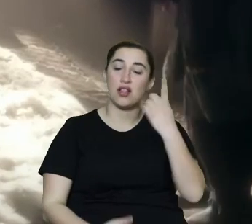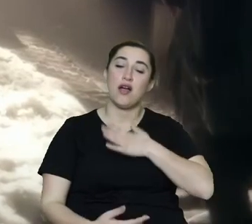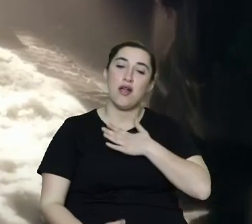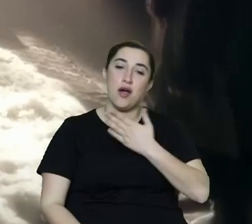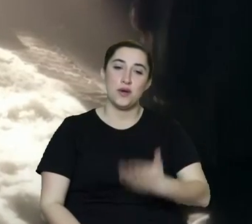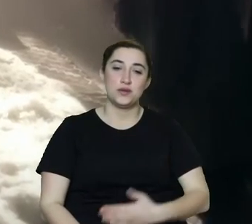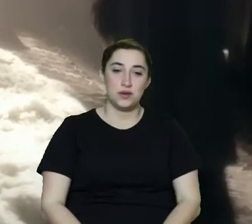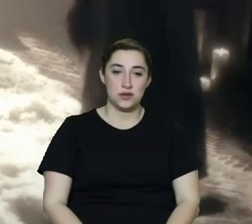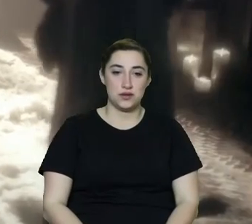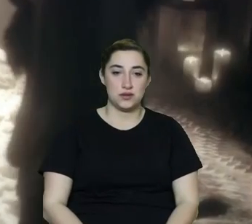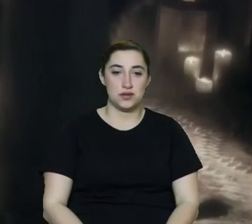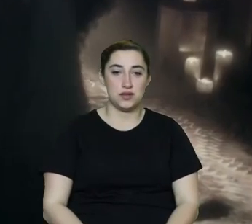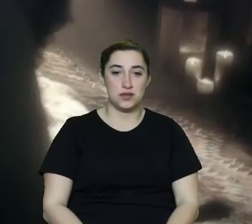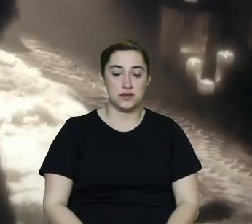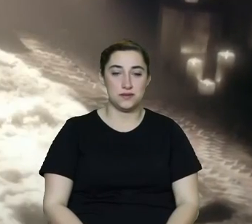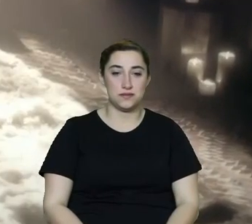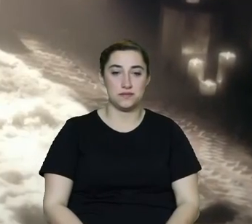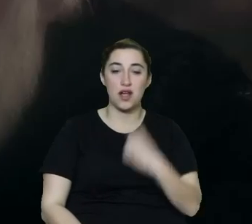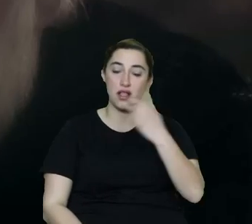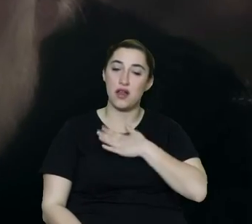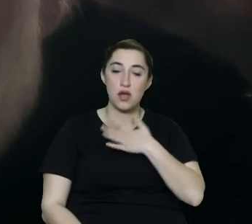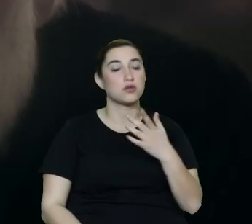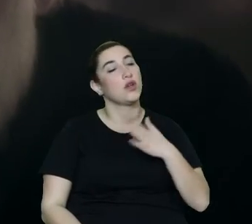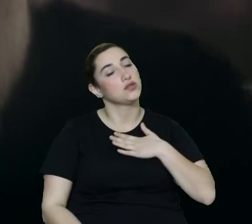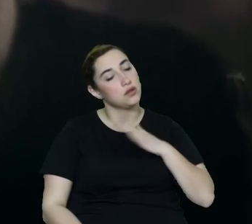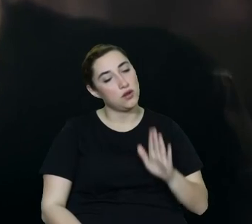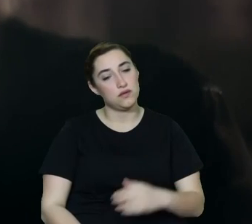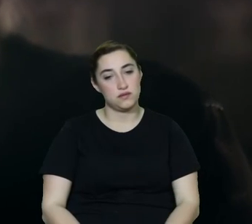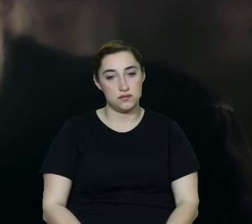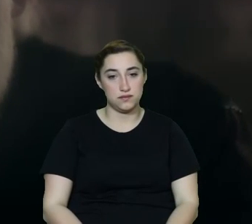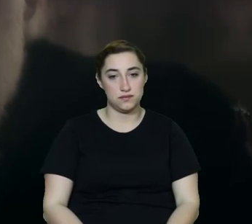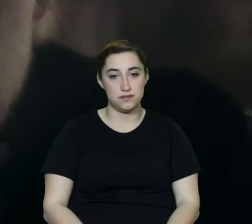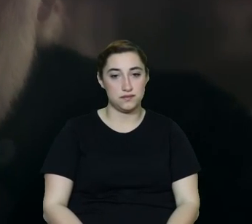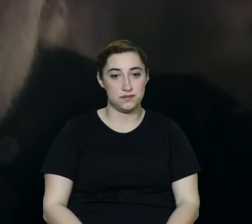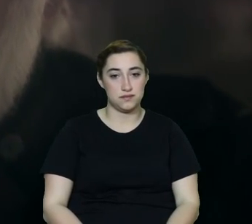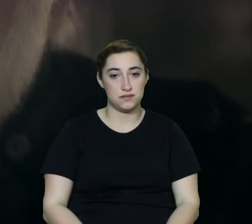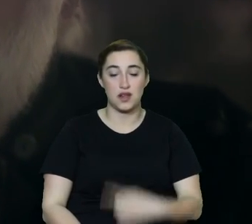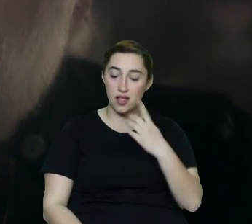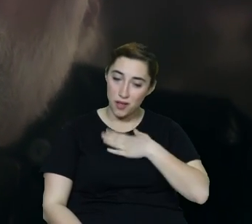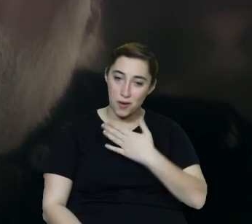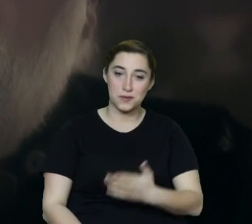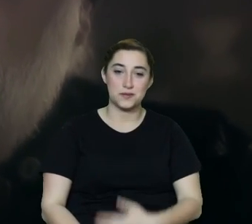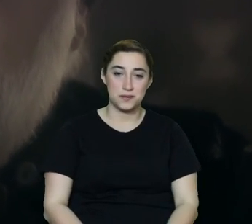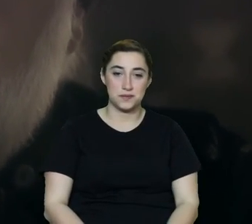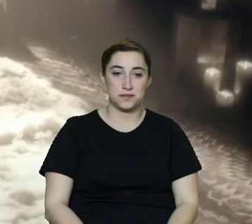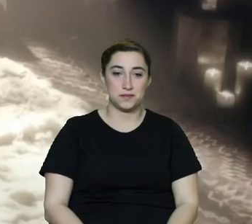Allah razı olsun hünkârım. Allah razı olsun. Estağfurullah. Önüne çöküp ellerini öptü. Allah razı